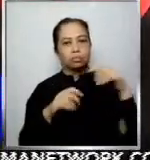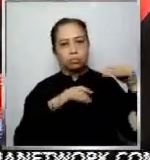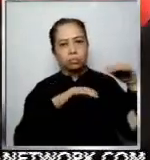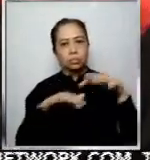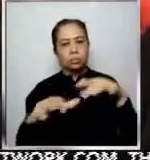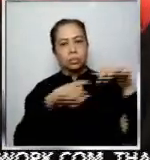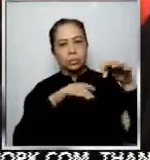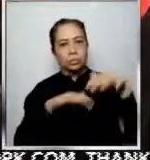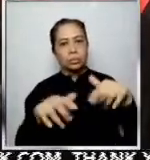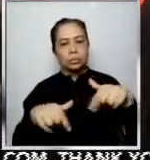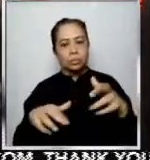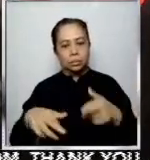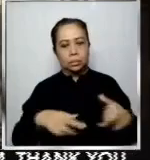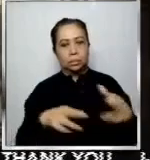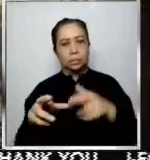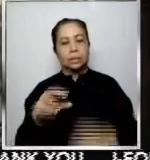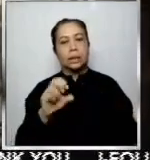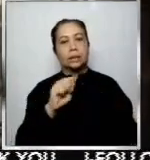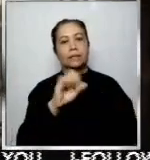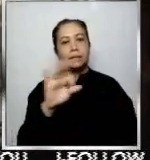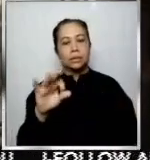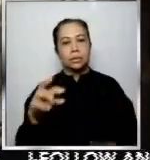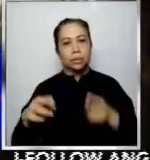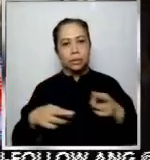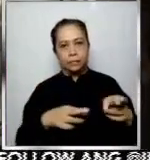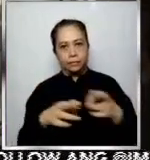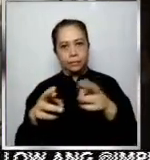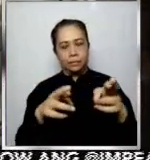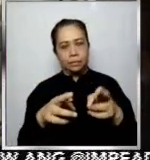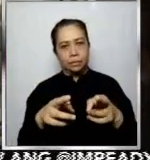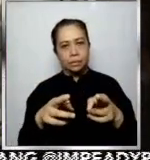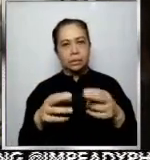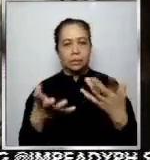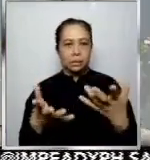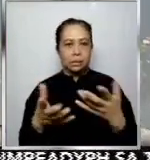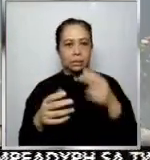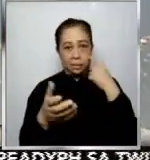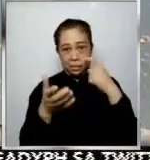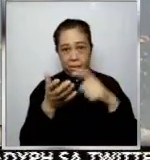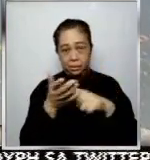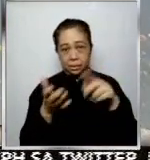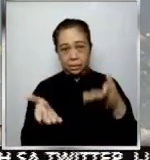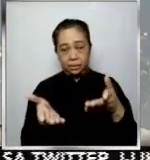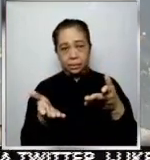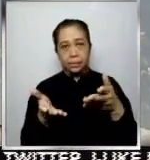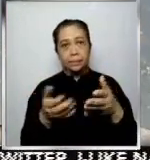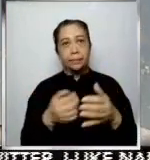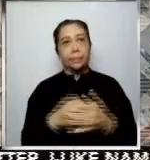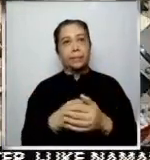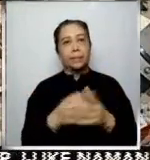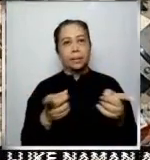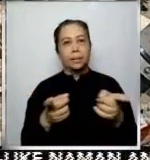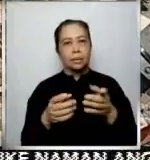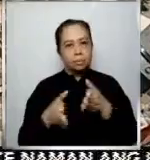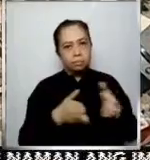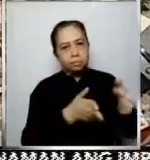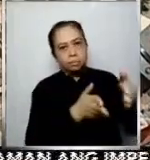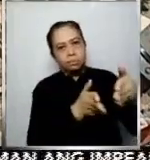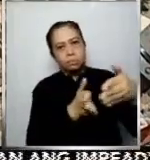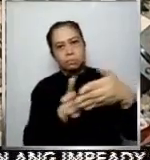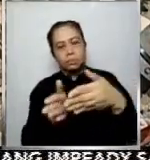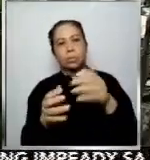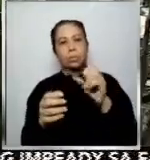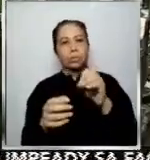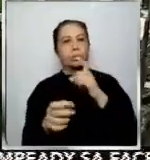ilog ng San Francisco River. No? Unfortunately, kung mapapansin nyo, ito yung medyo kurbada ng ilog, so talagang kinain